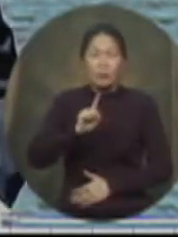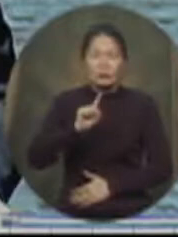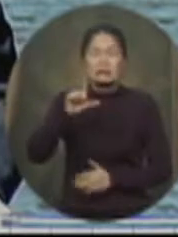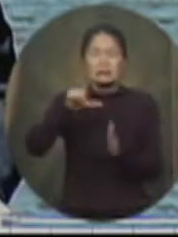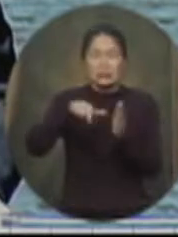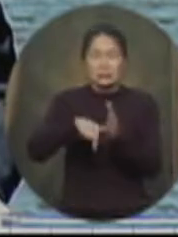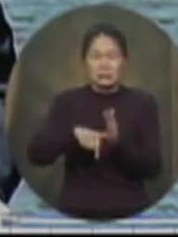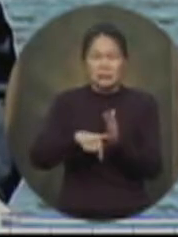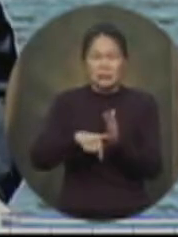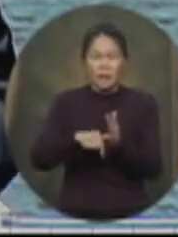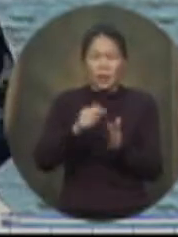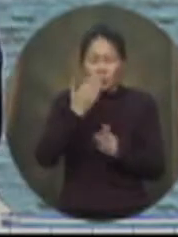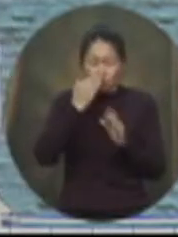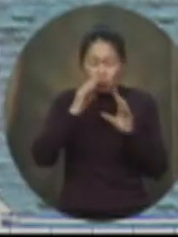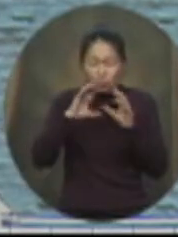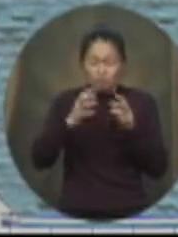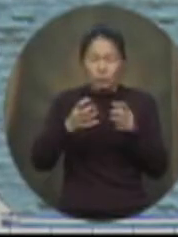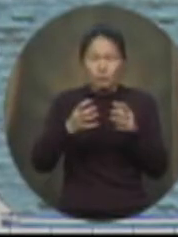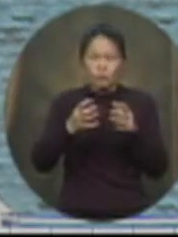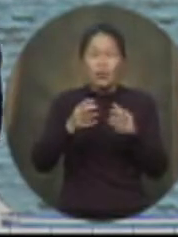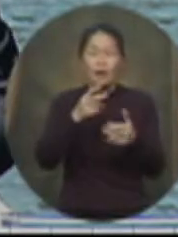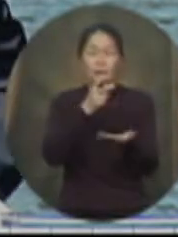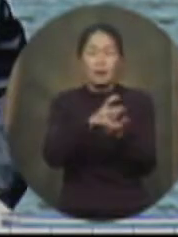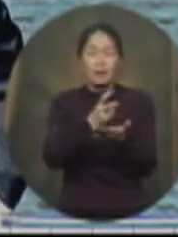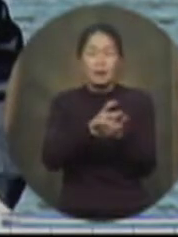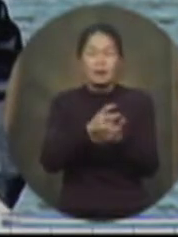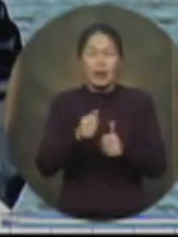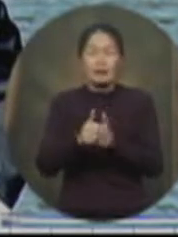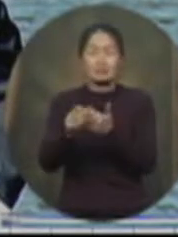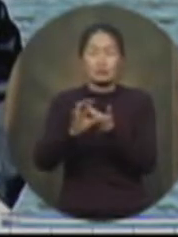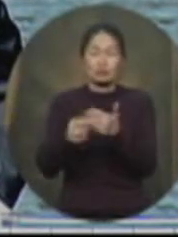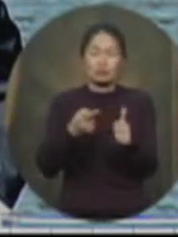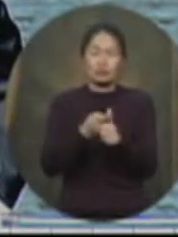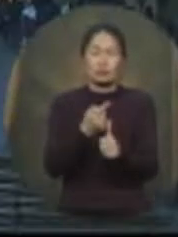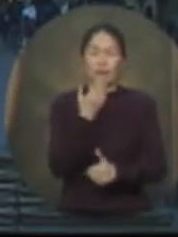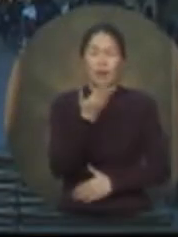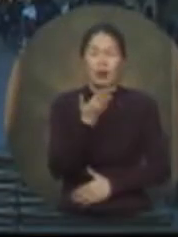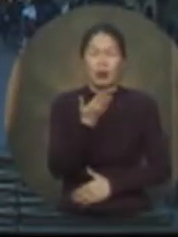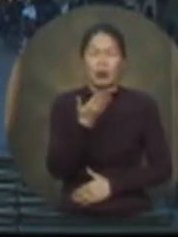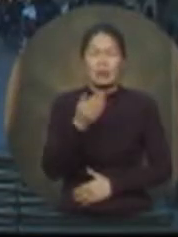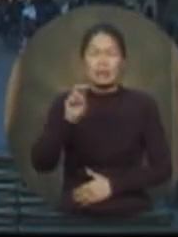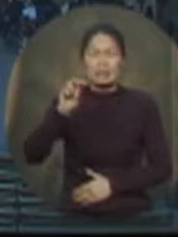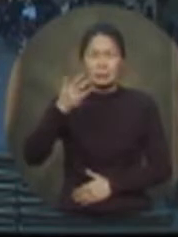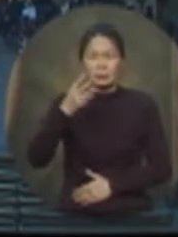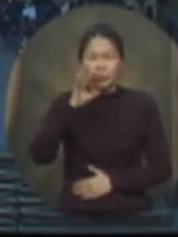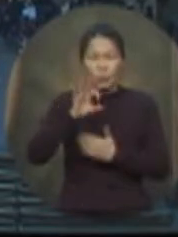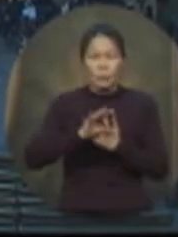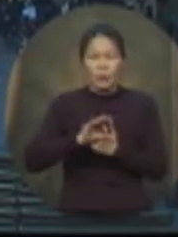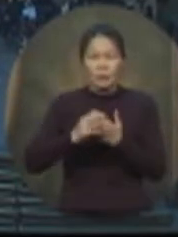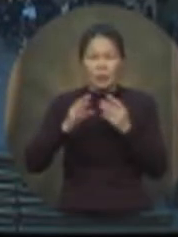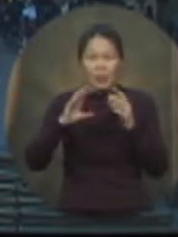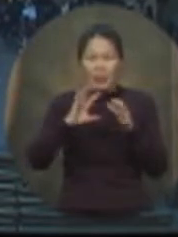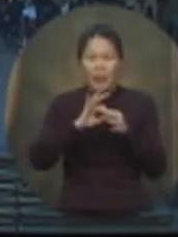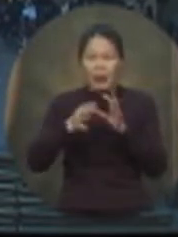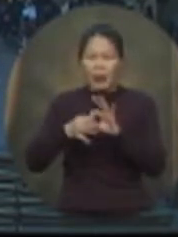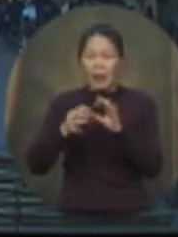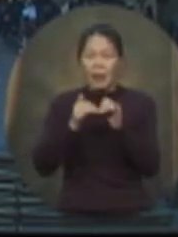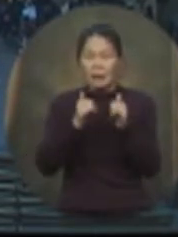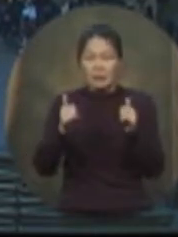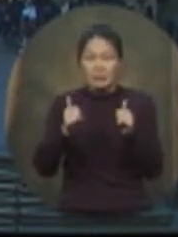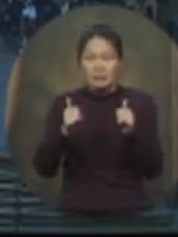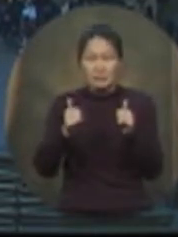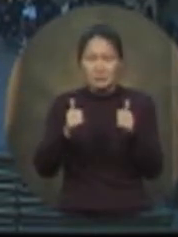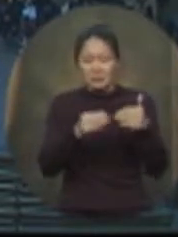되는 법 이거든요 이 18절에 헬라 인을 데리고 성전에 들어가서 이 거룩한 것을